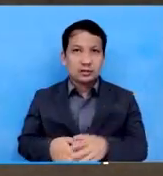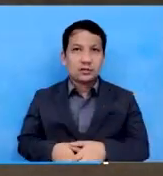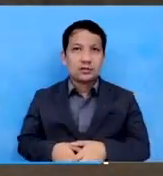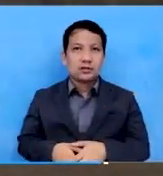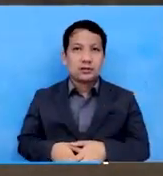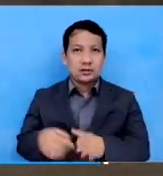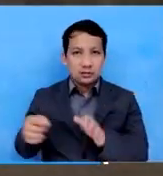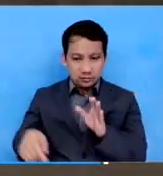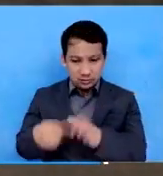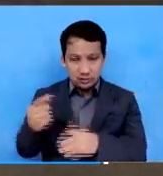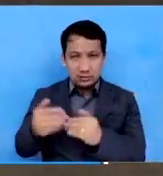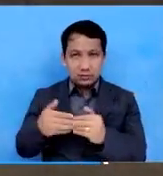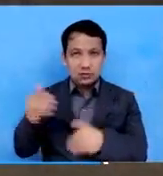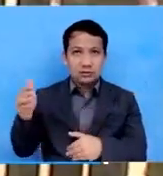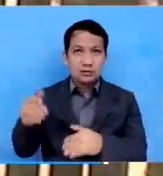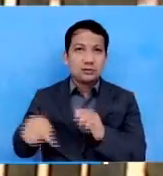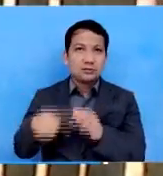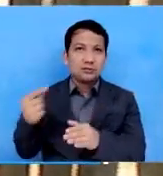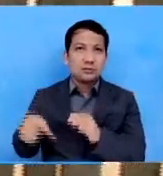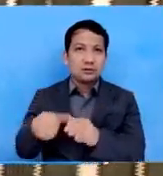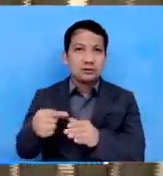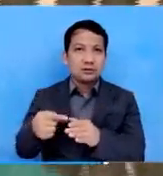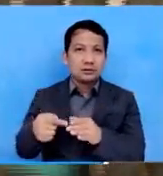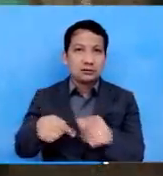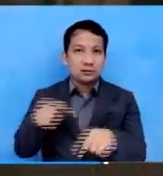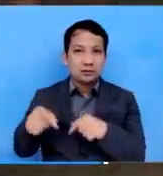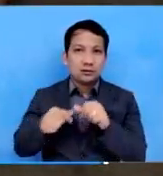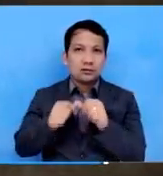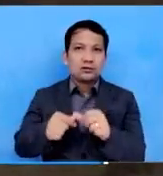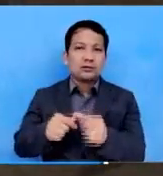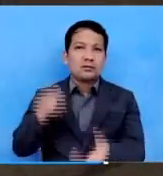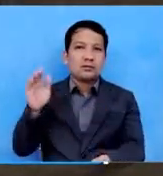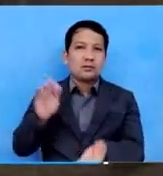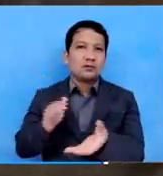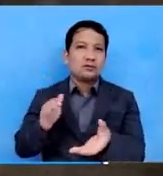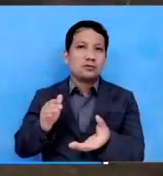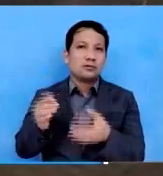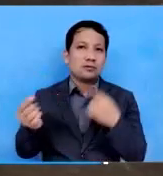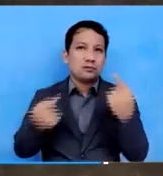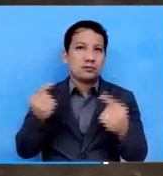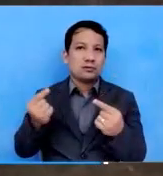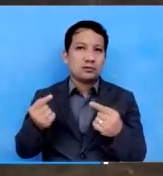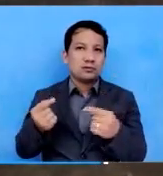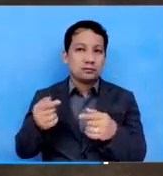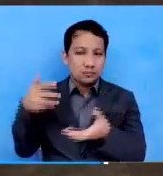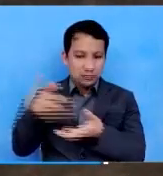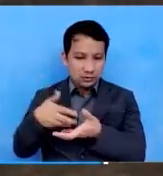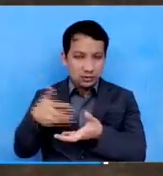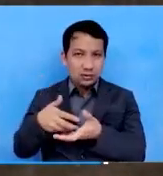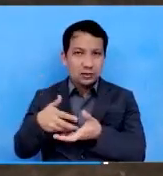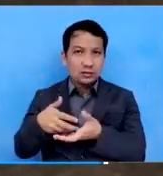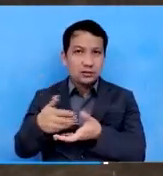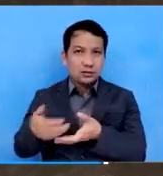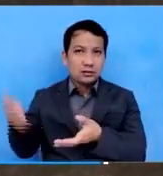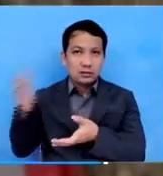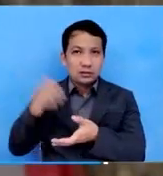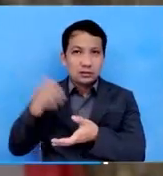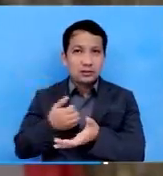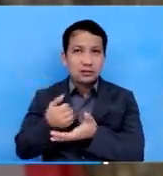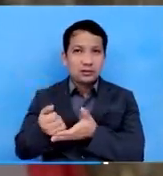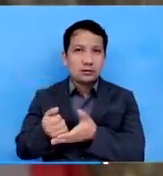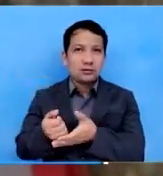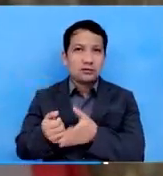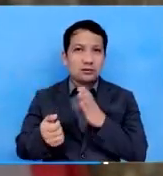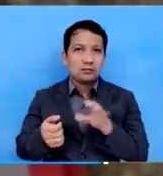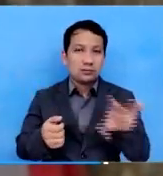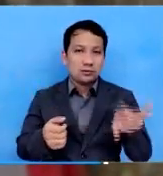lang umabot sa ganoong presyo ang paglalabadero, pero maliit lang daw ito lalo kung may pinag-aaral ka. Sa kabila ng kinikita, mas